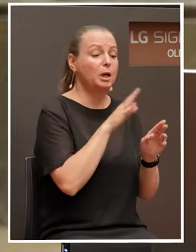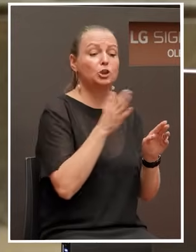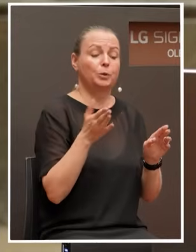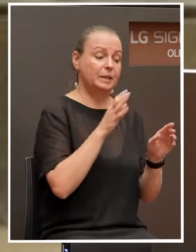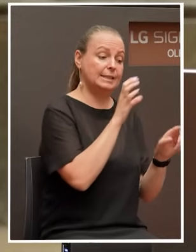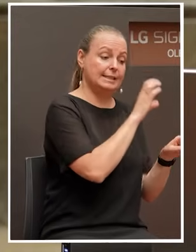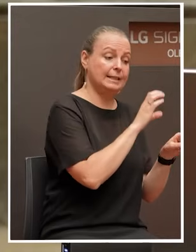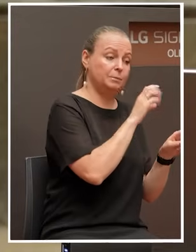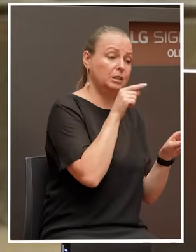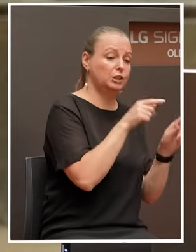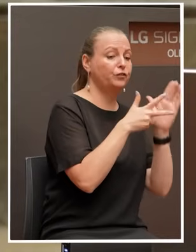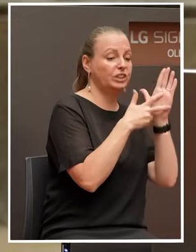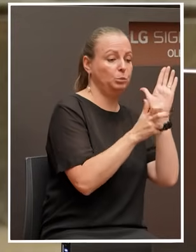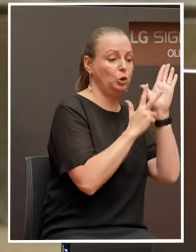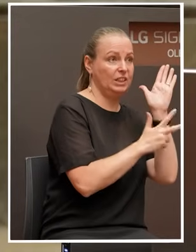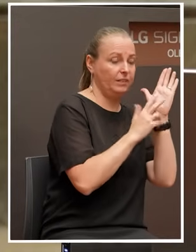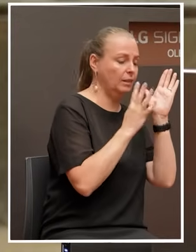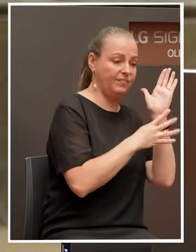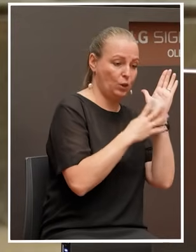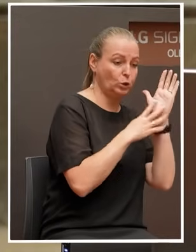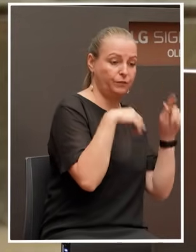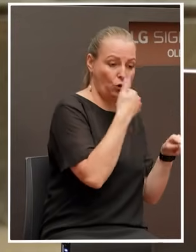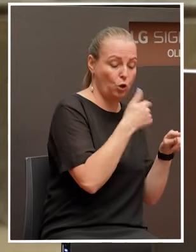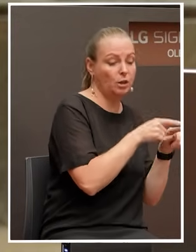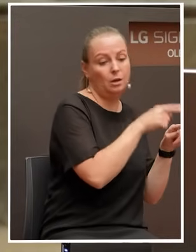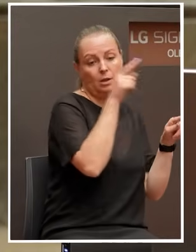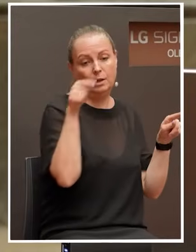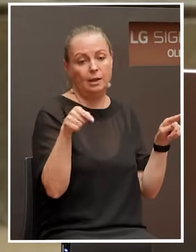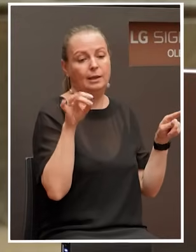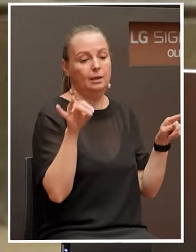сентябрем 1890 года и